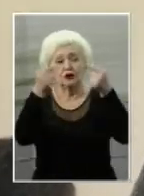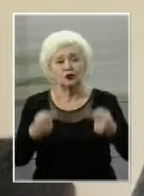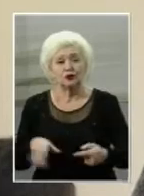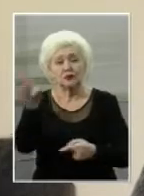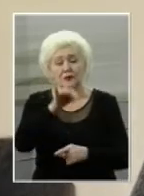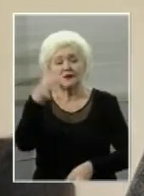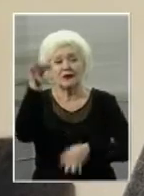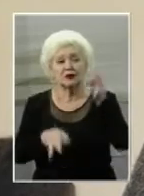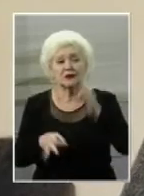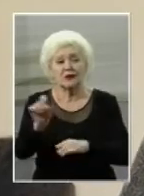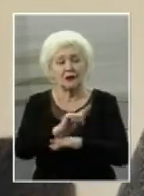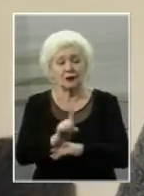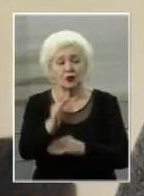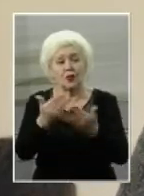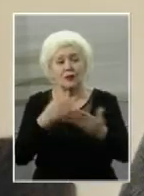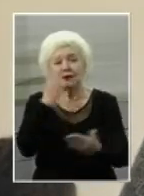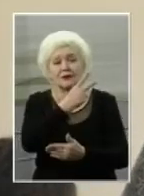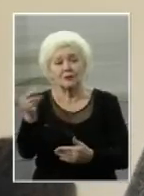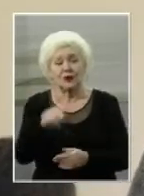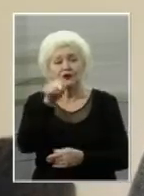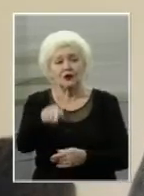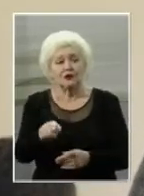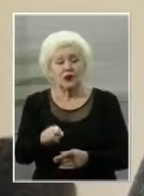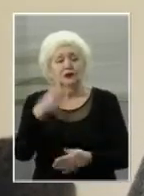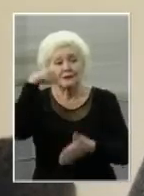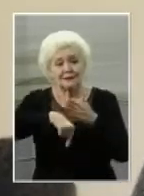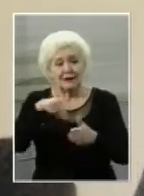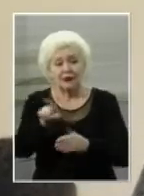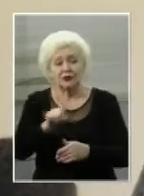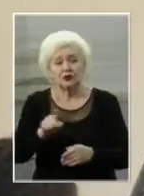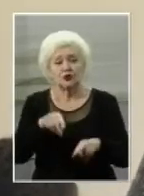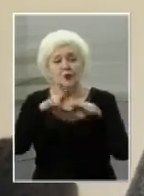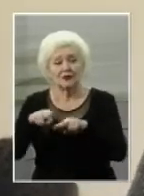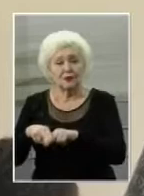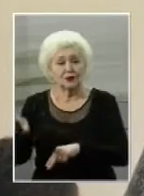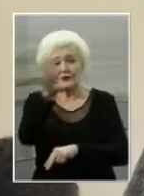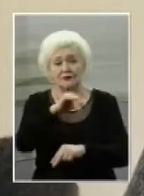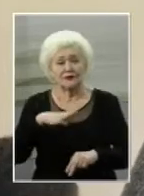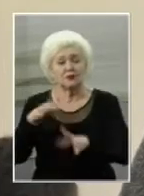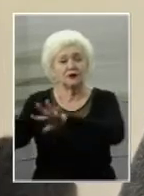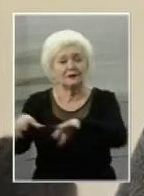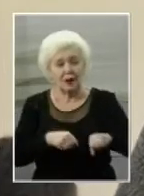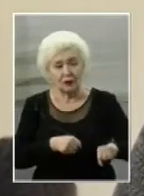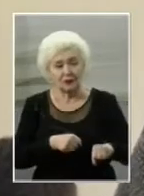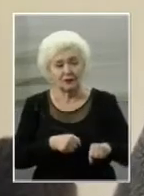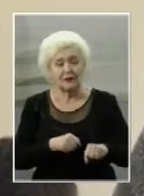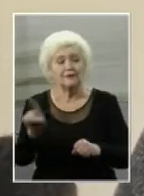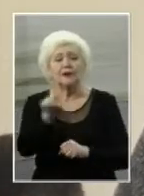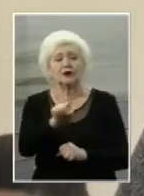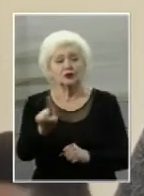тих процесуальних норм, які передбачені керівна працівним кодексом. Хочу зазначити, що паспорти всі були вивчені,